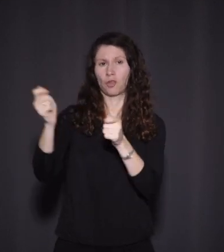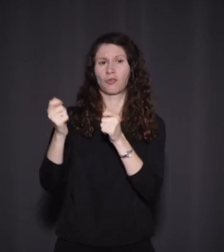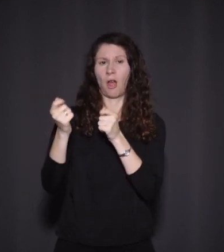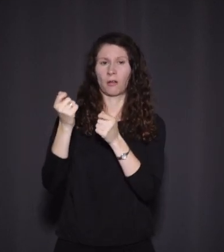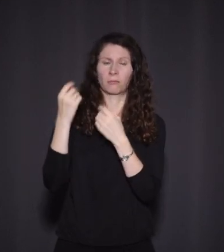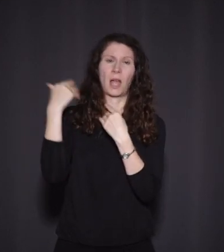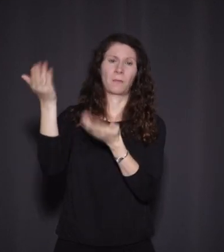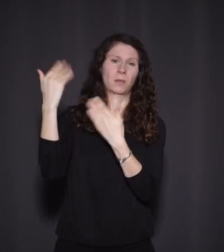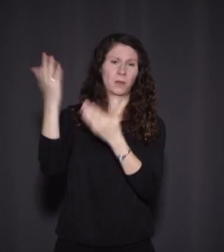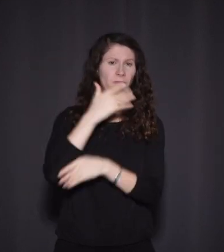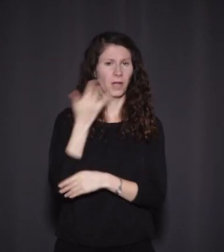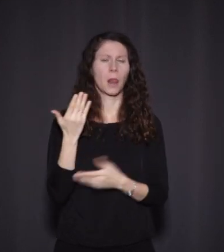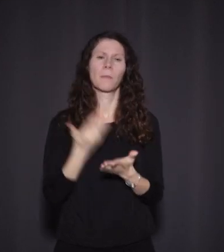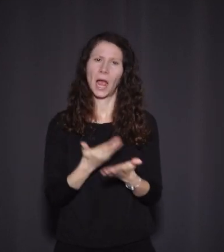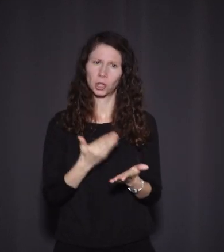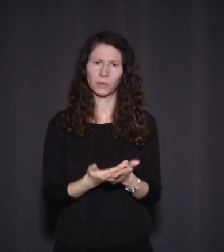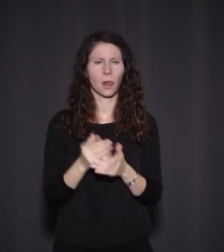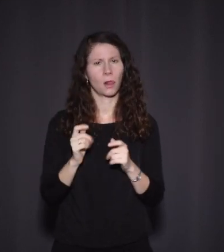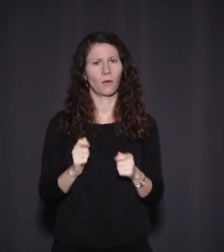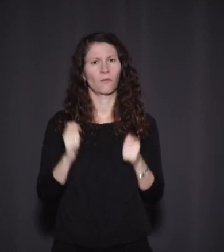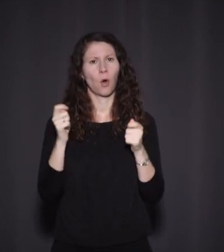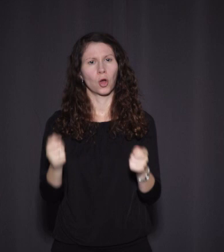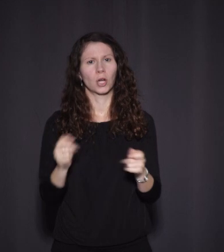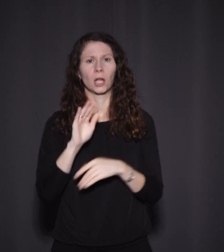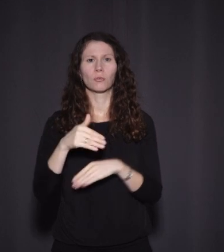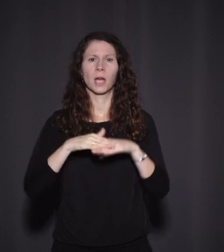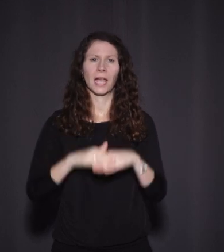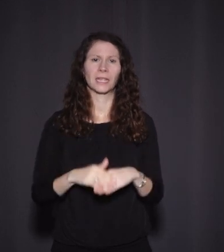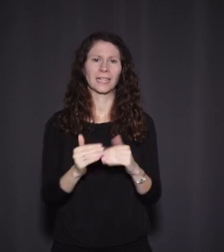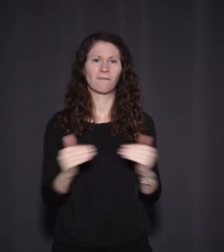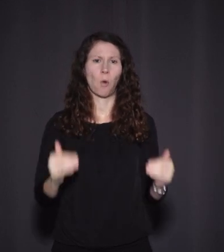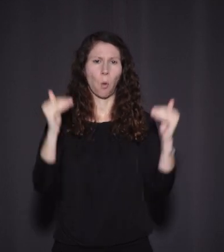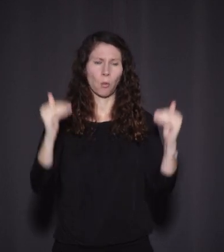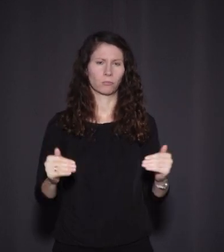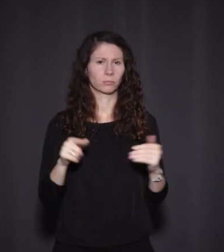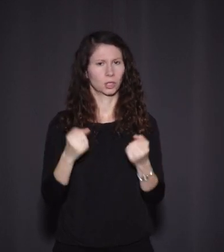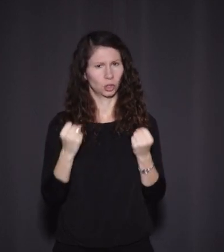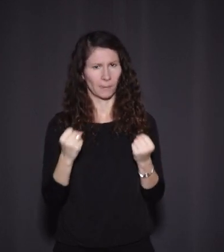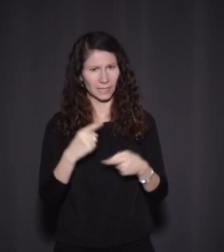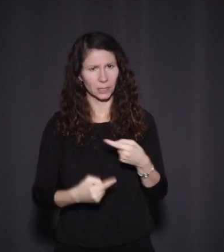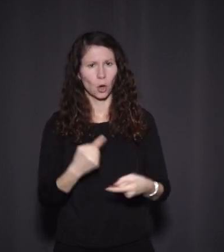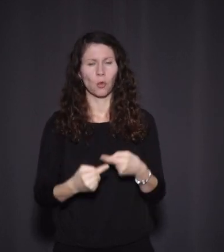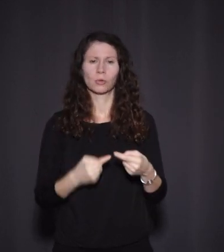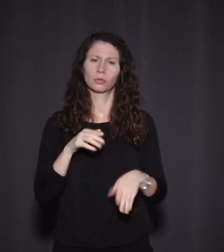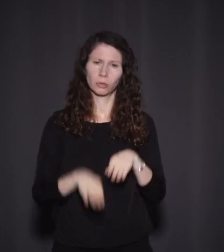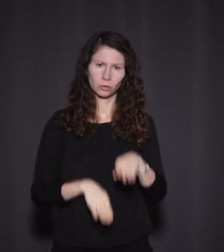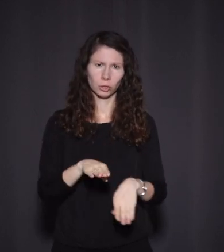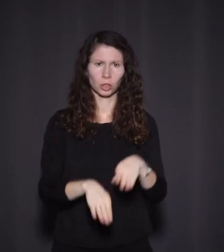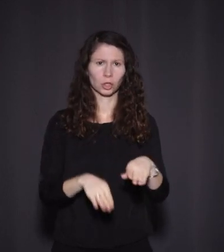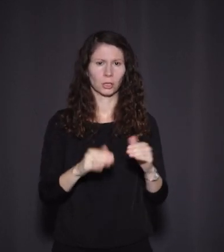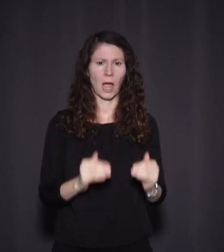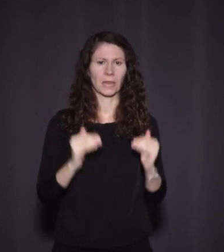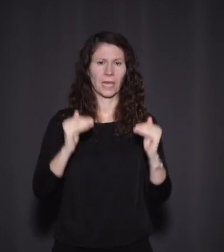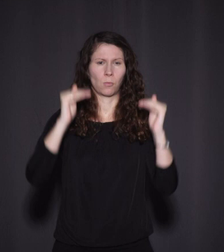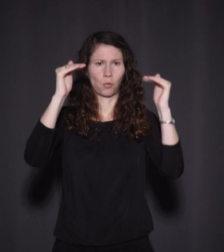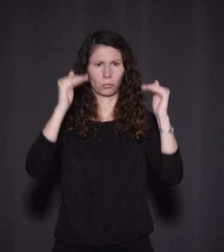zum Beispiel Vorschläge zum Rentenniveau, die Stabilisierung und die schrittweise Anhebung war hier